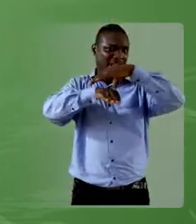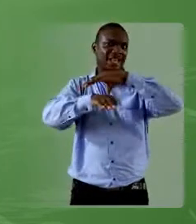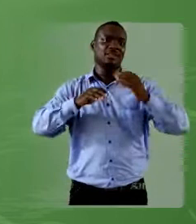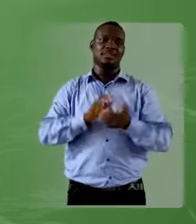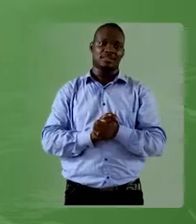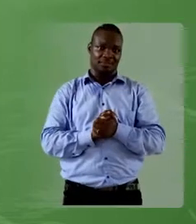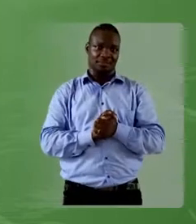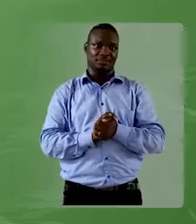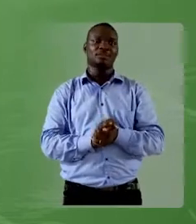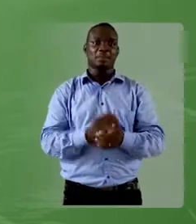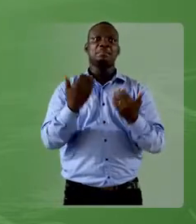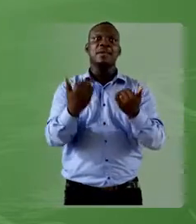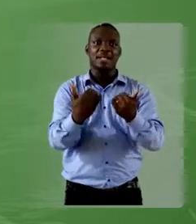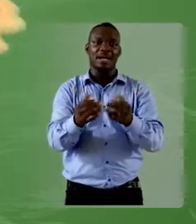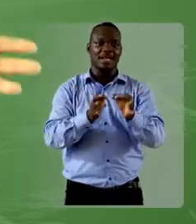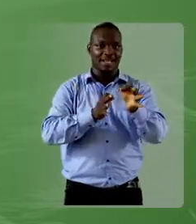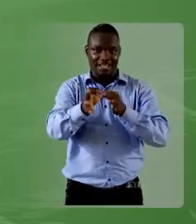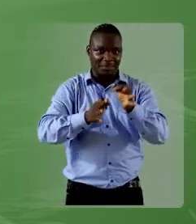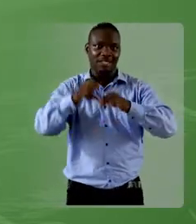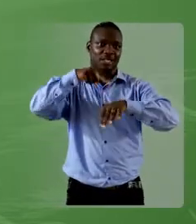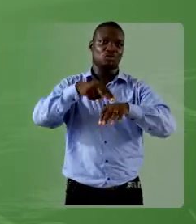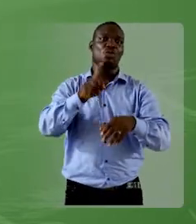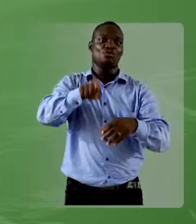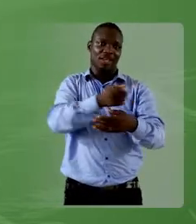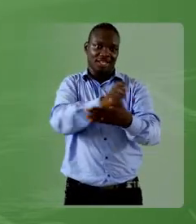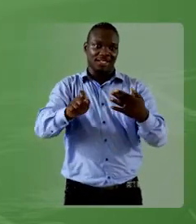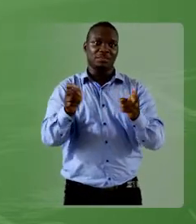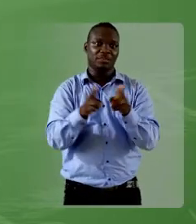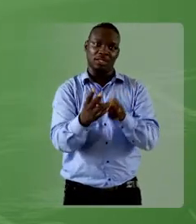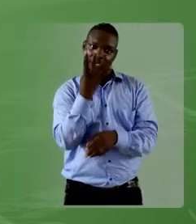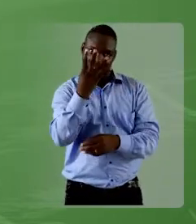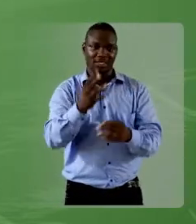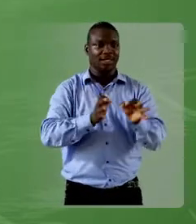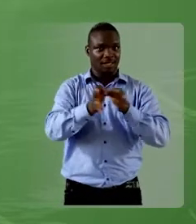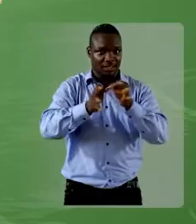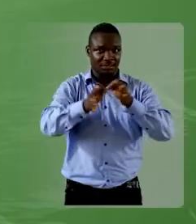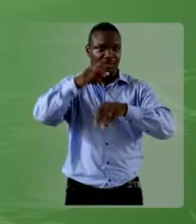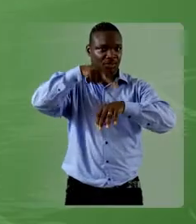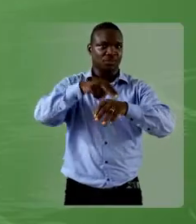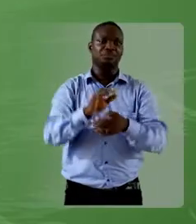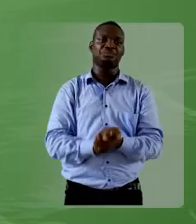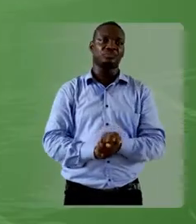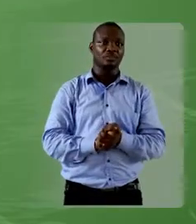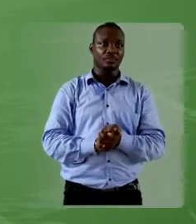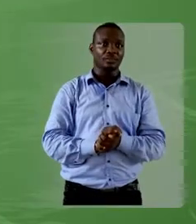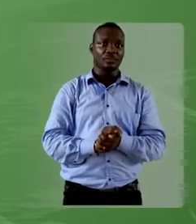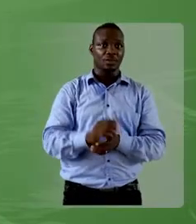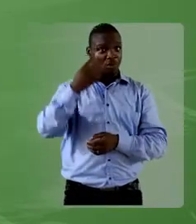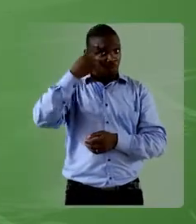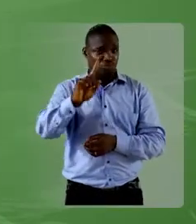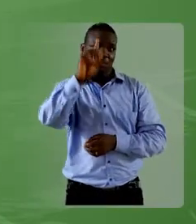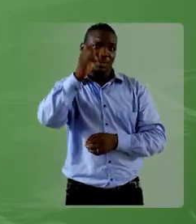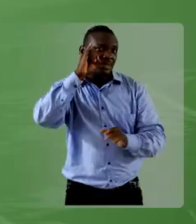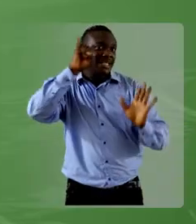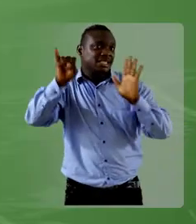maintenant à l'interprétation. On note alors en petit 4, interprétation. Concernant le premier